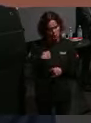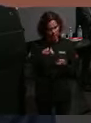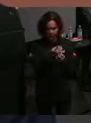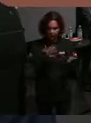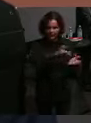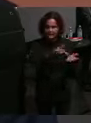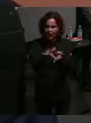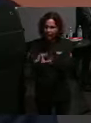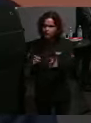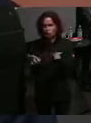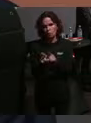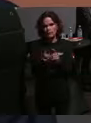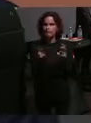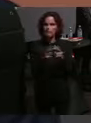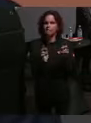være et kraftvalg også.